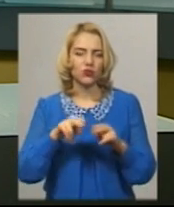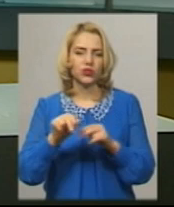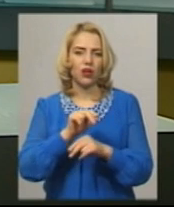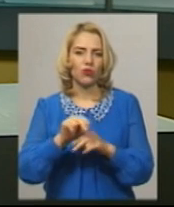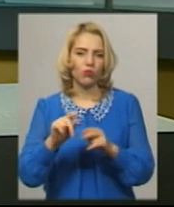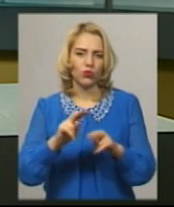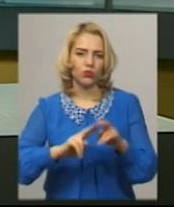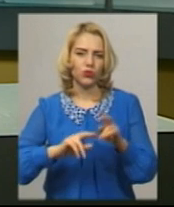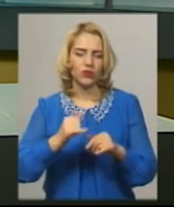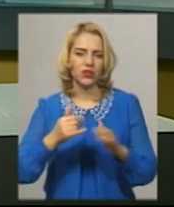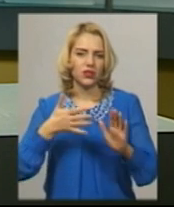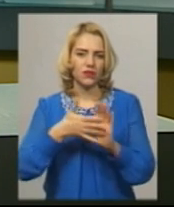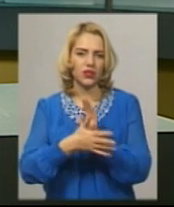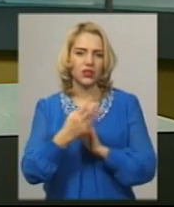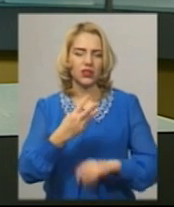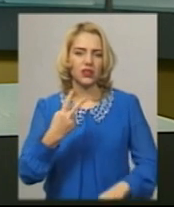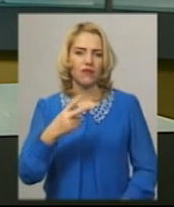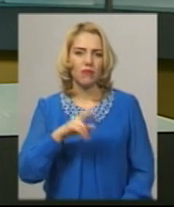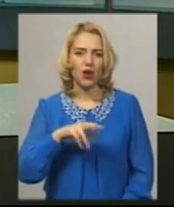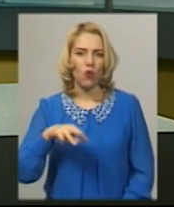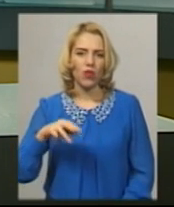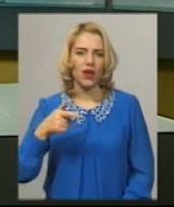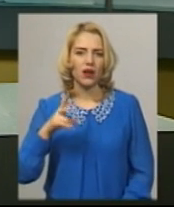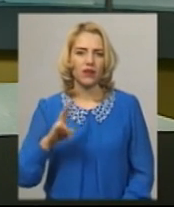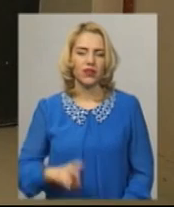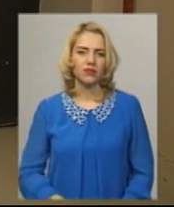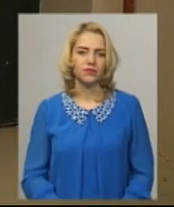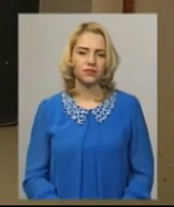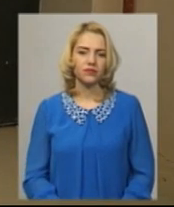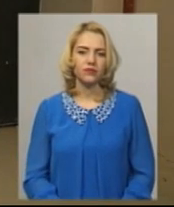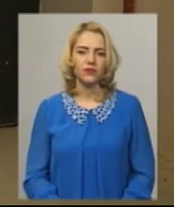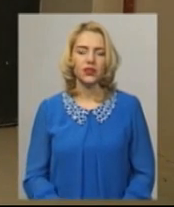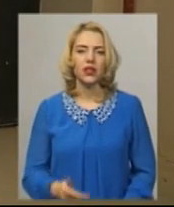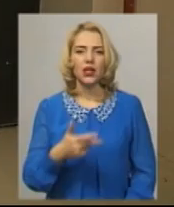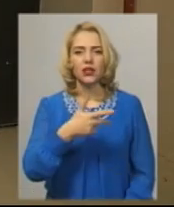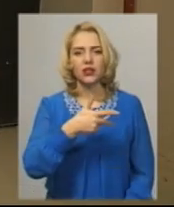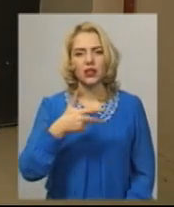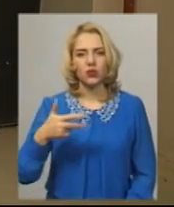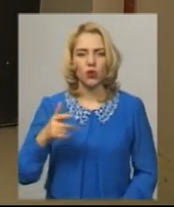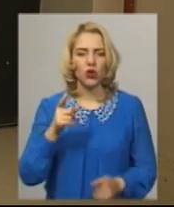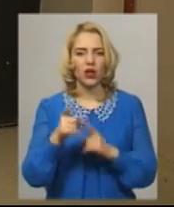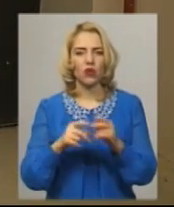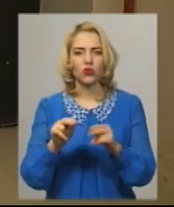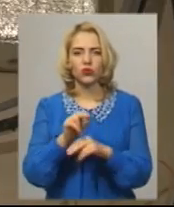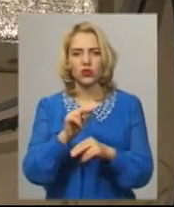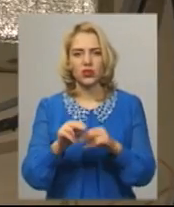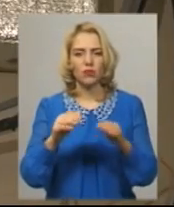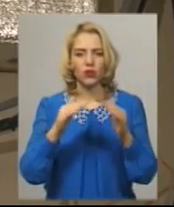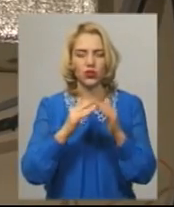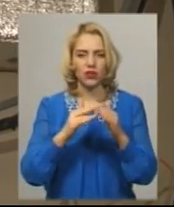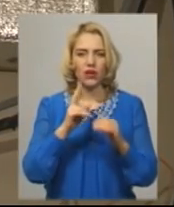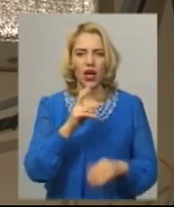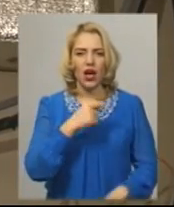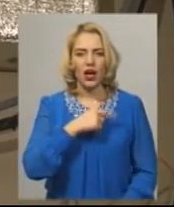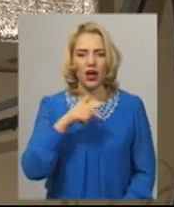будівельні роботи. Наразі на ремонт витратили 32 мільйони гривень. На третьому порсі реконструйованої